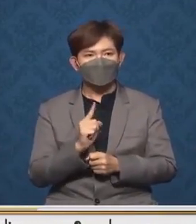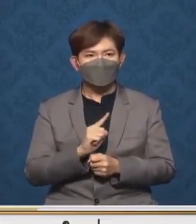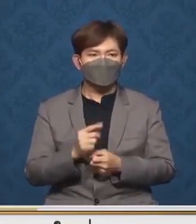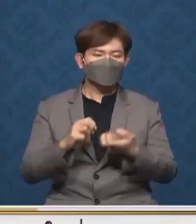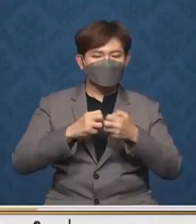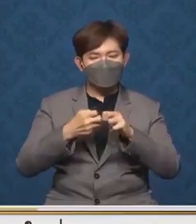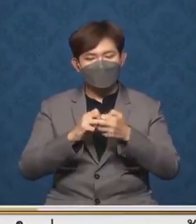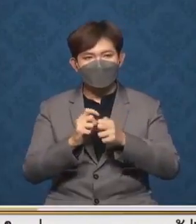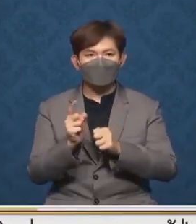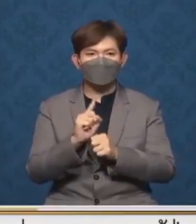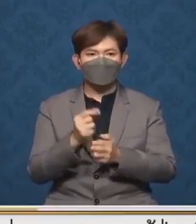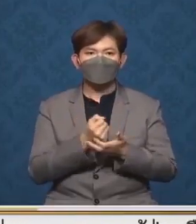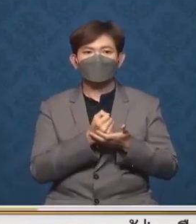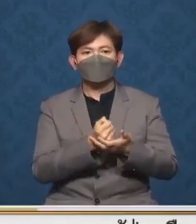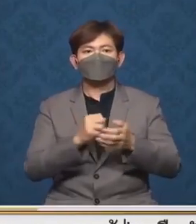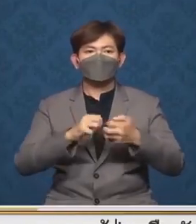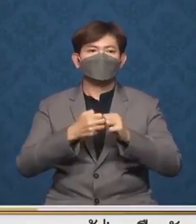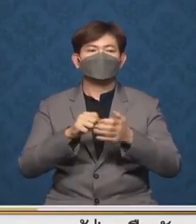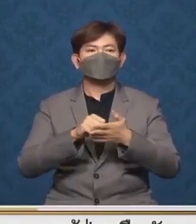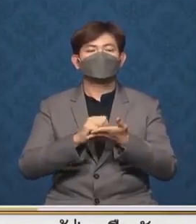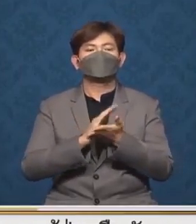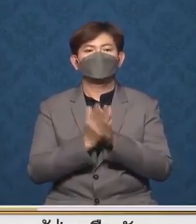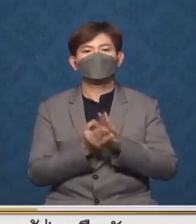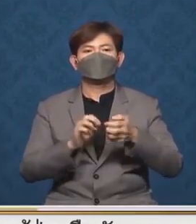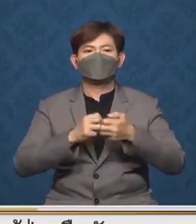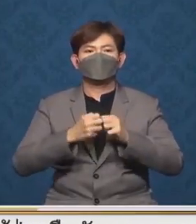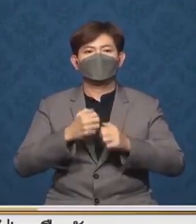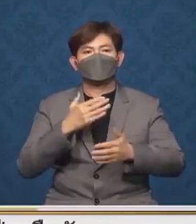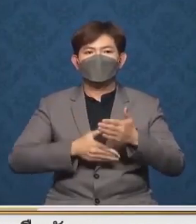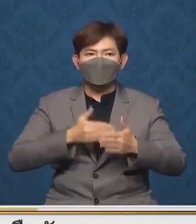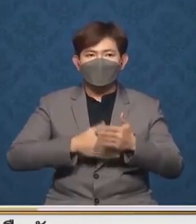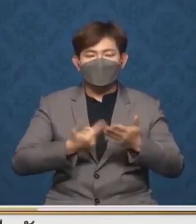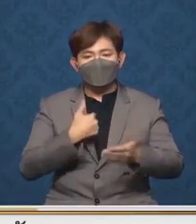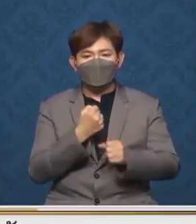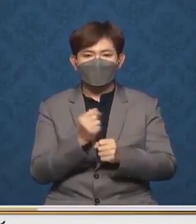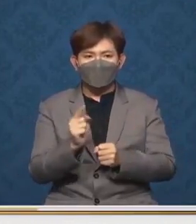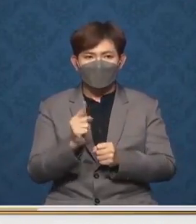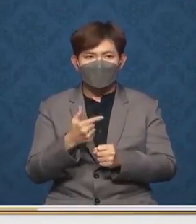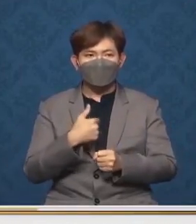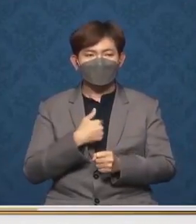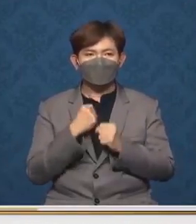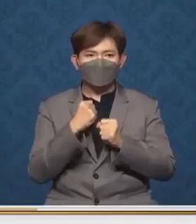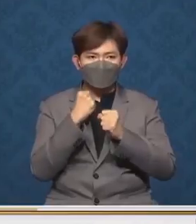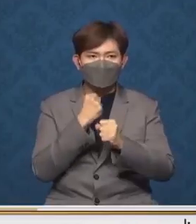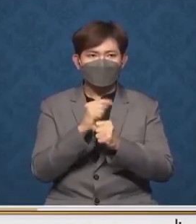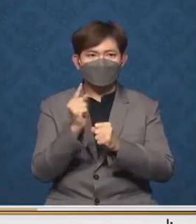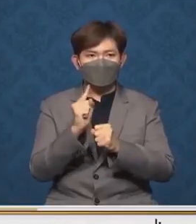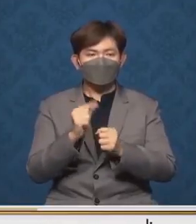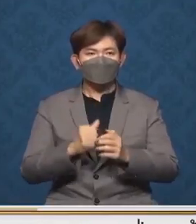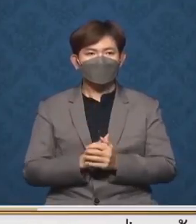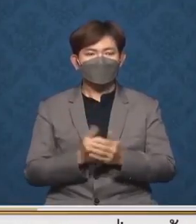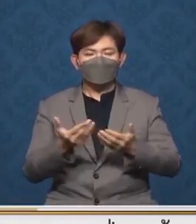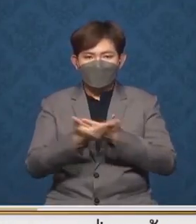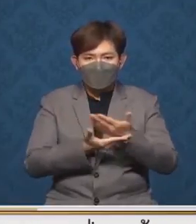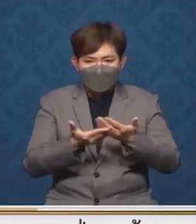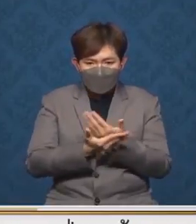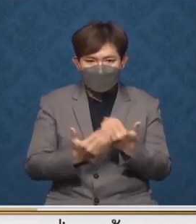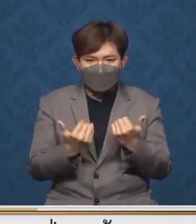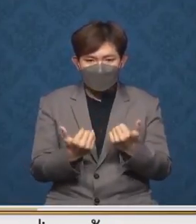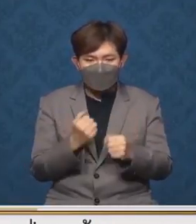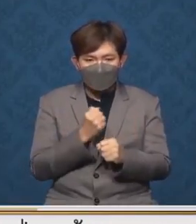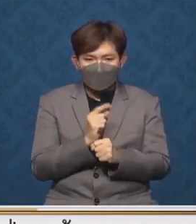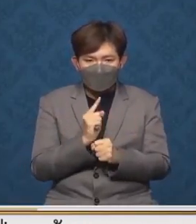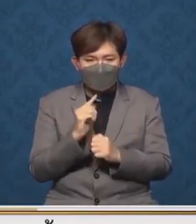เป็นปัญหาเราก็แก้ไขไปปัญหาอุปสรรคไปอะไรที่เรียกกลับมาไม่ได้ก็จะต้องเอามาพิจารณาว่าจะทำยังไ